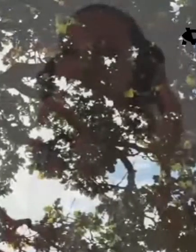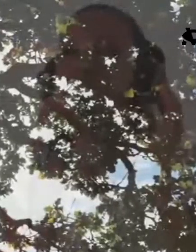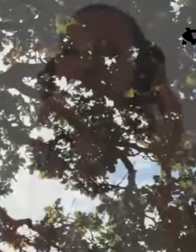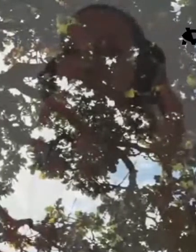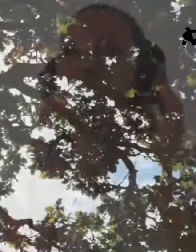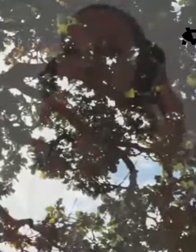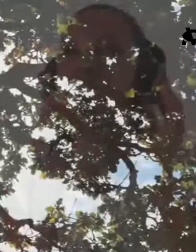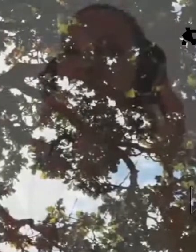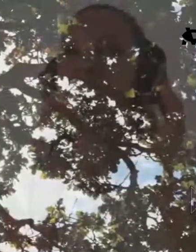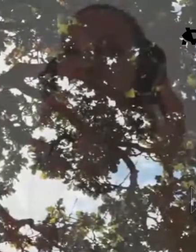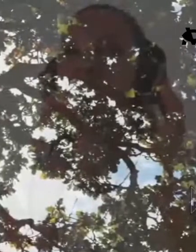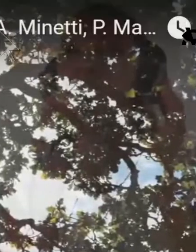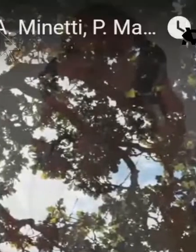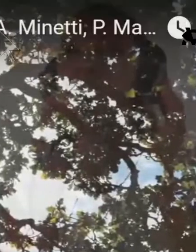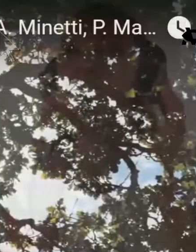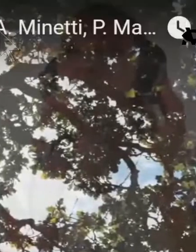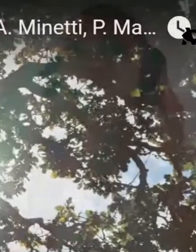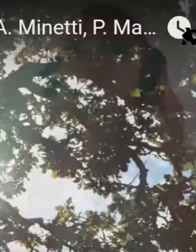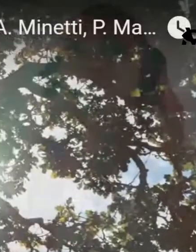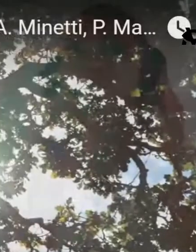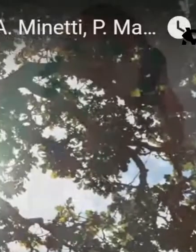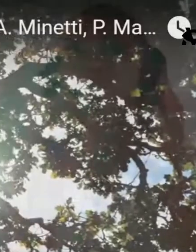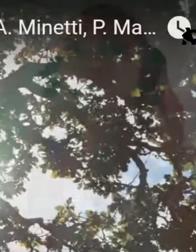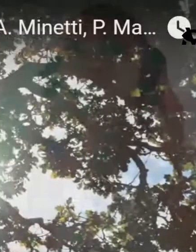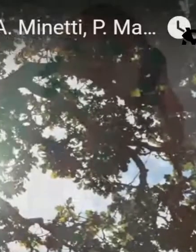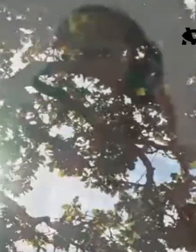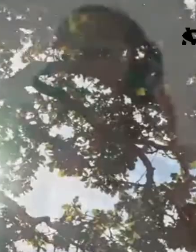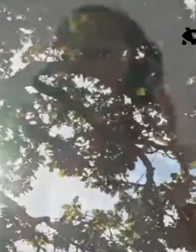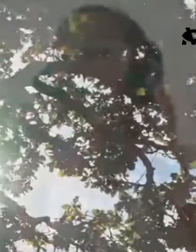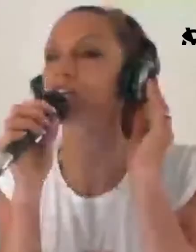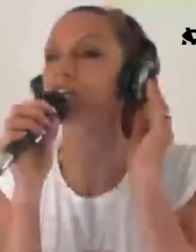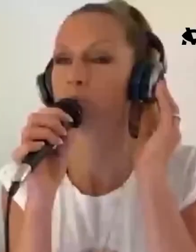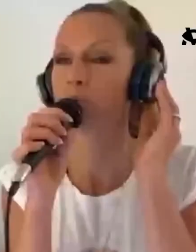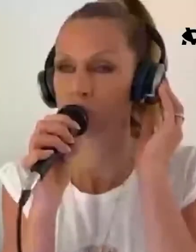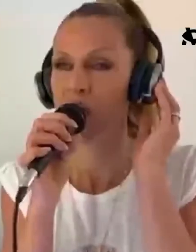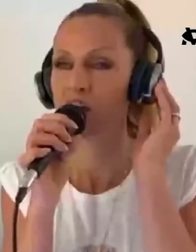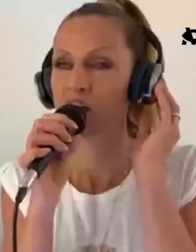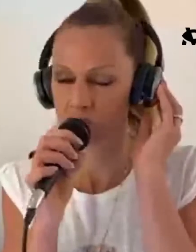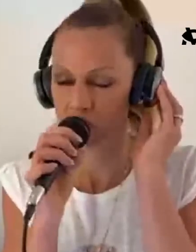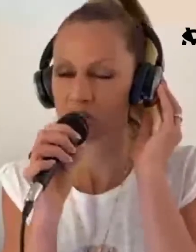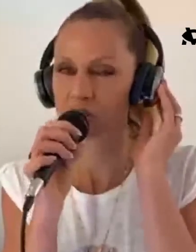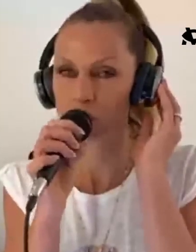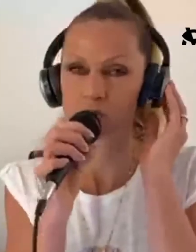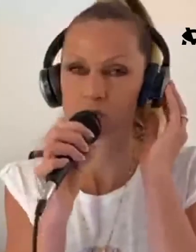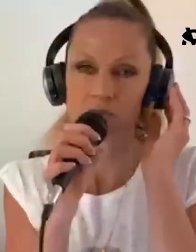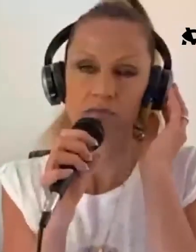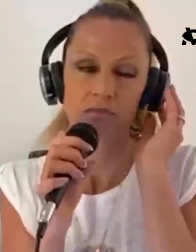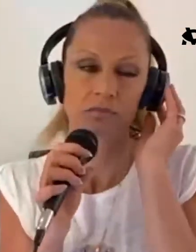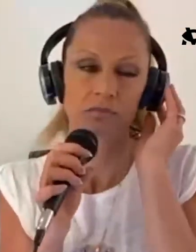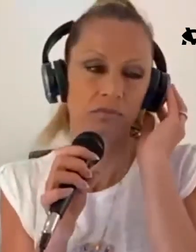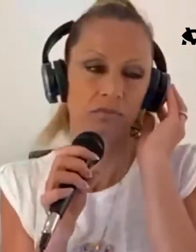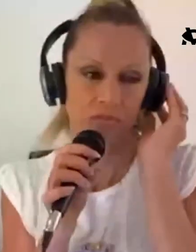Guardiamo dritto al centro, al futuro,